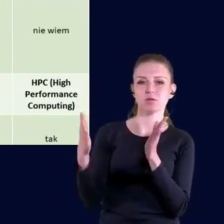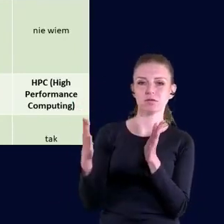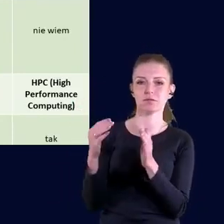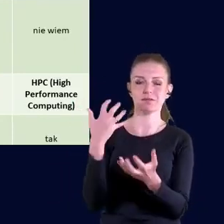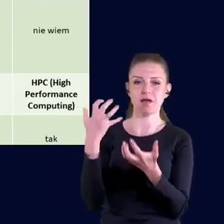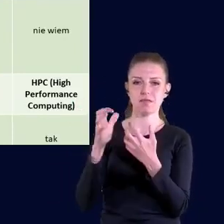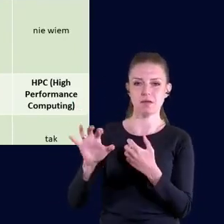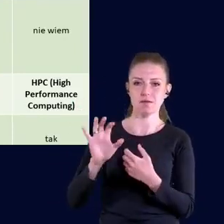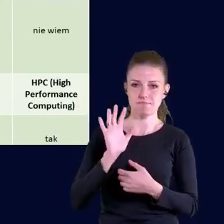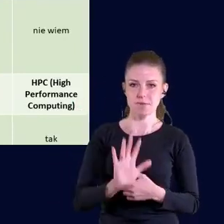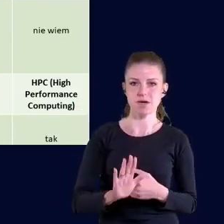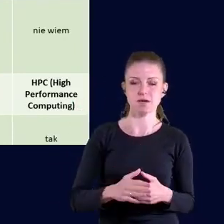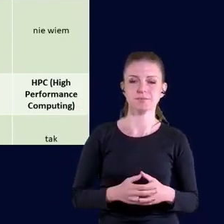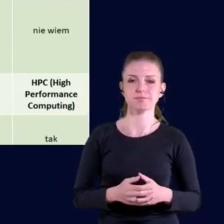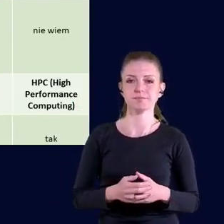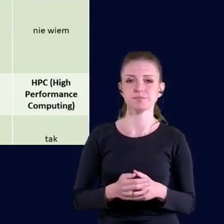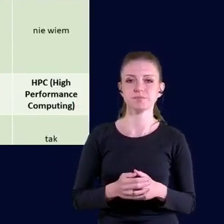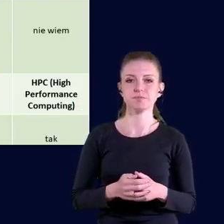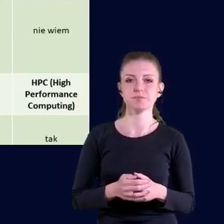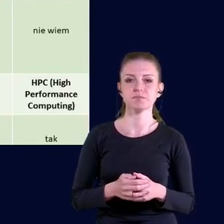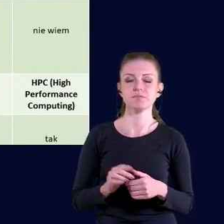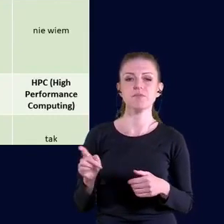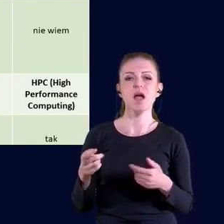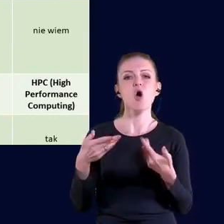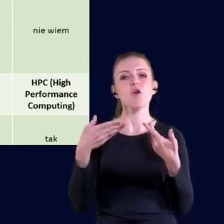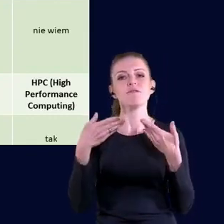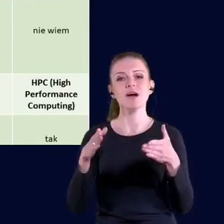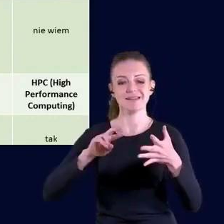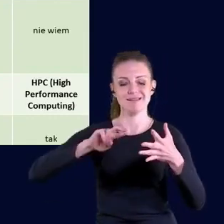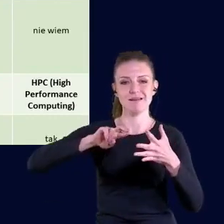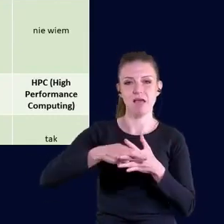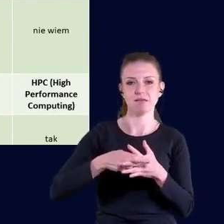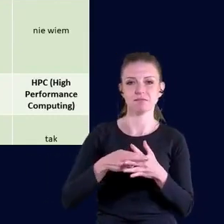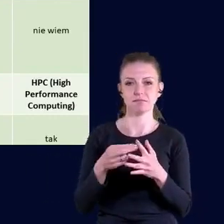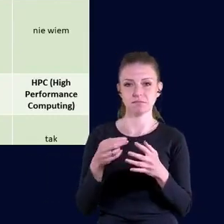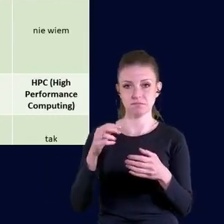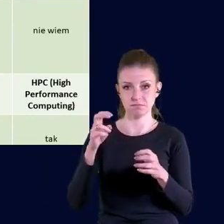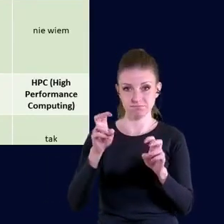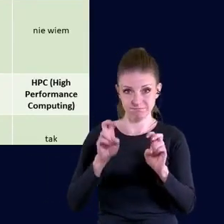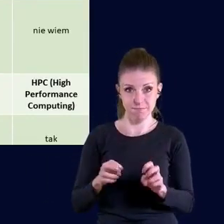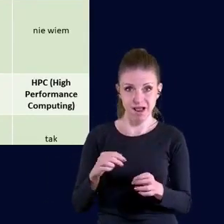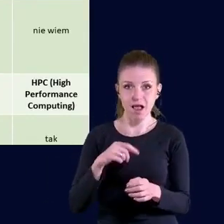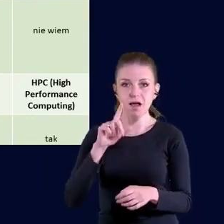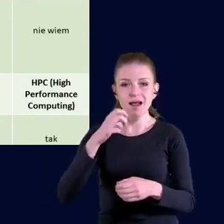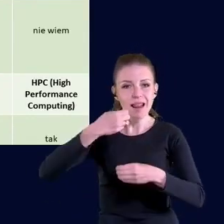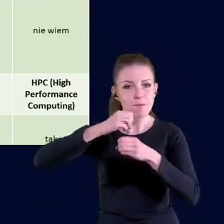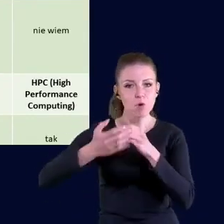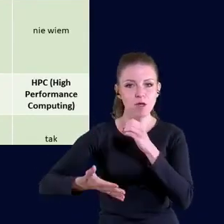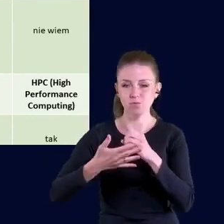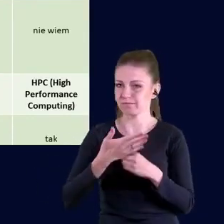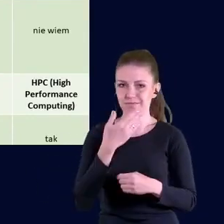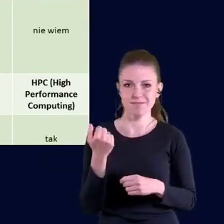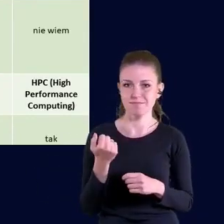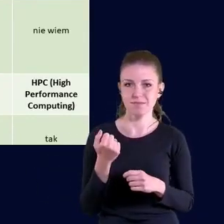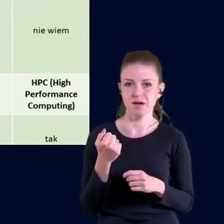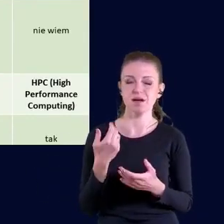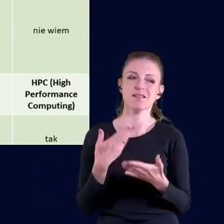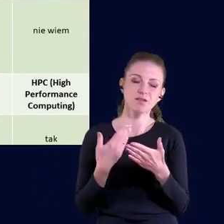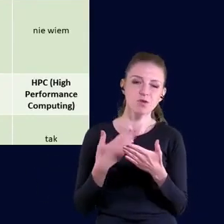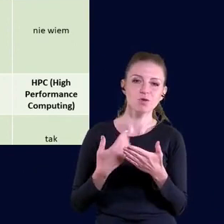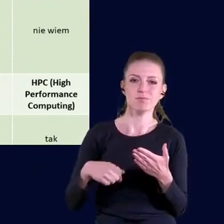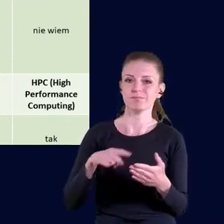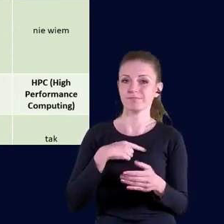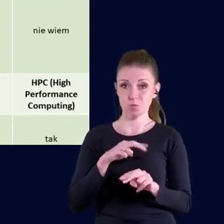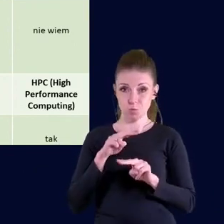nie ma także otwartych rejestrów aparatury badawczej obiektów i laboratoriów a co za tym idzie nie bierzemy